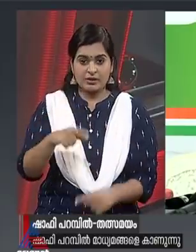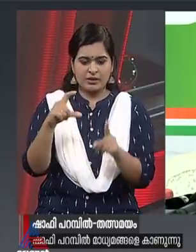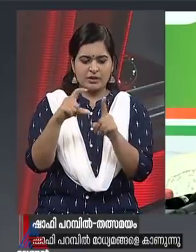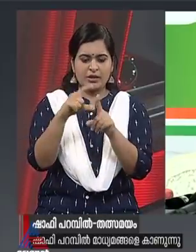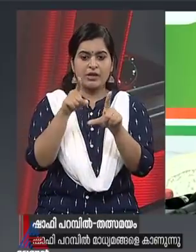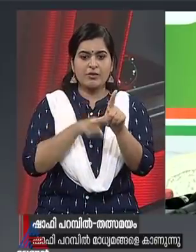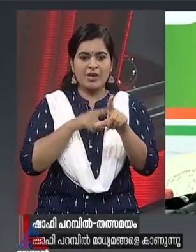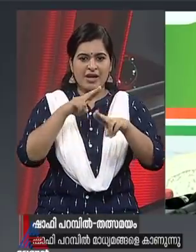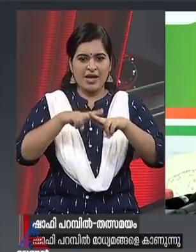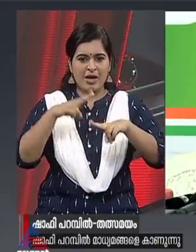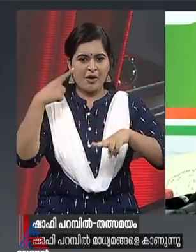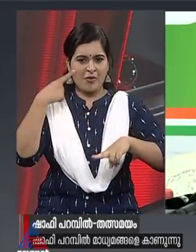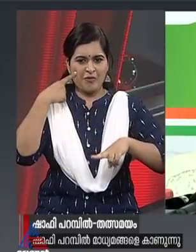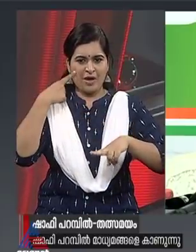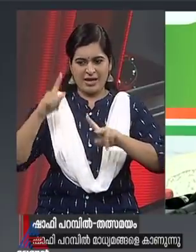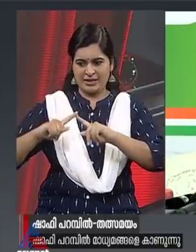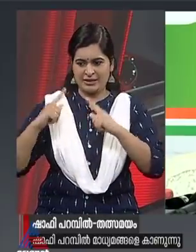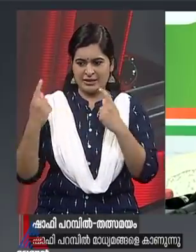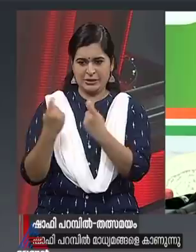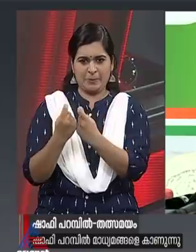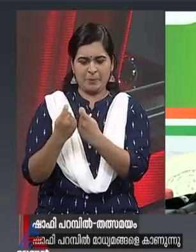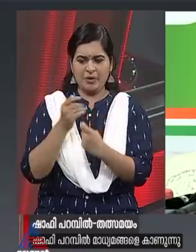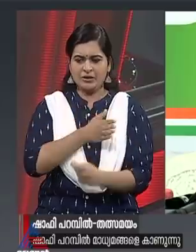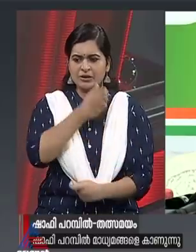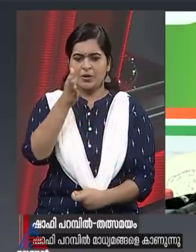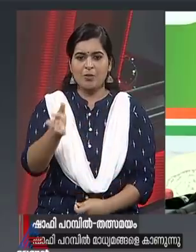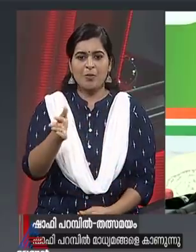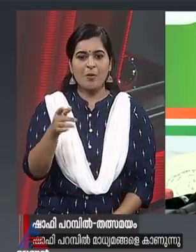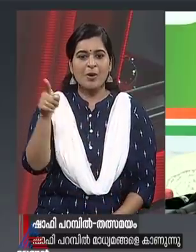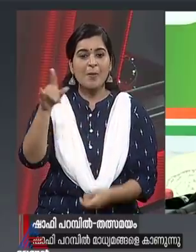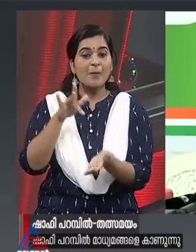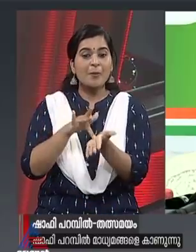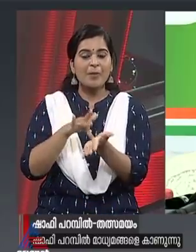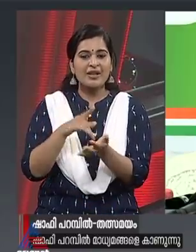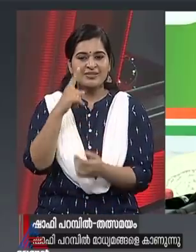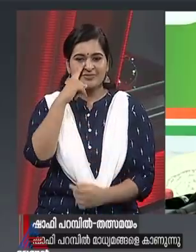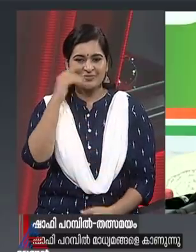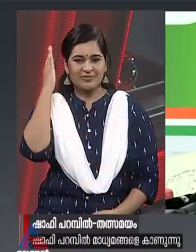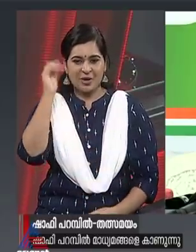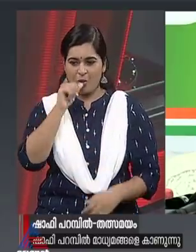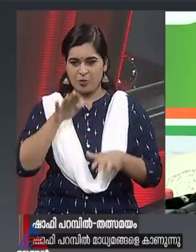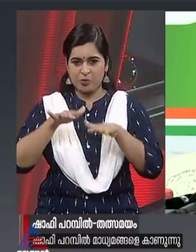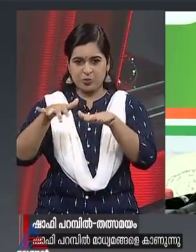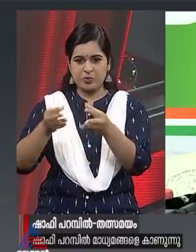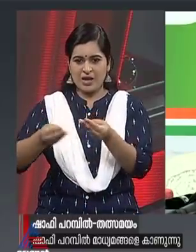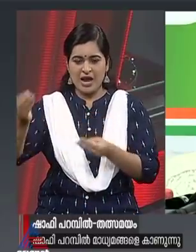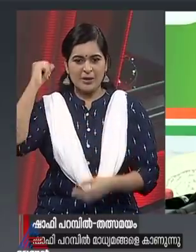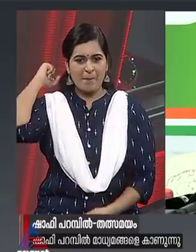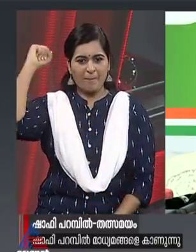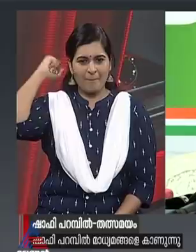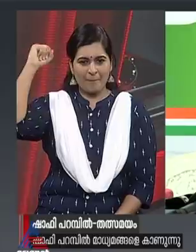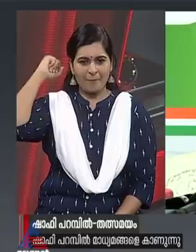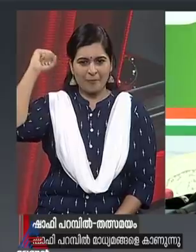ശംഖുമുഖത്തേക്ക് പോകുമ്പോൾ യുവരോഷം ഉണ്ടാകുമെന്ന് പേടിച്ച് അവിടെ മുഖ്യമന്ത്രിക്ക് കൈയടി കിട്ടാൻ വേണ്ടിയെങ്കിലും ഈ